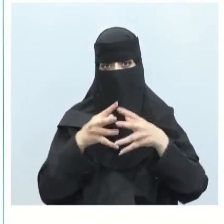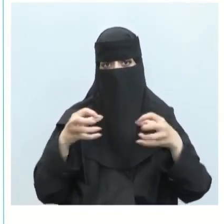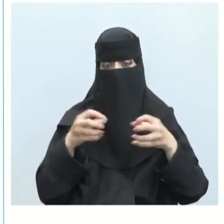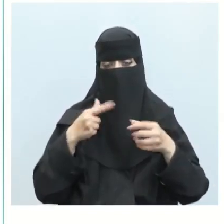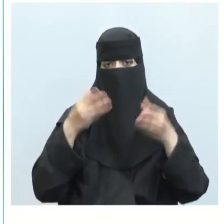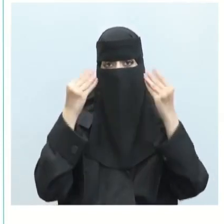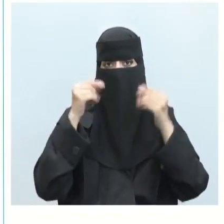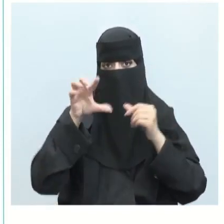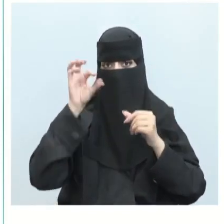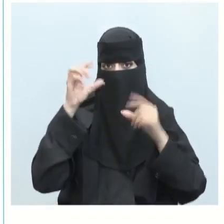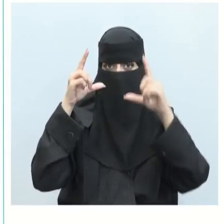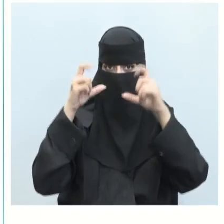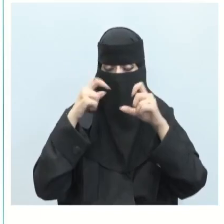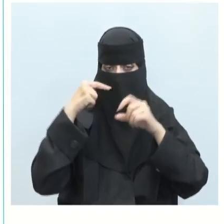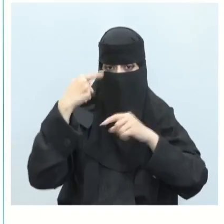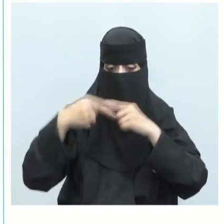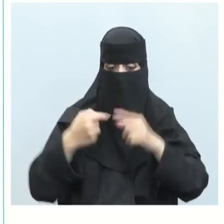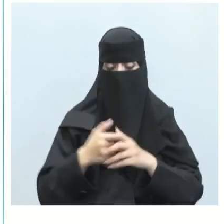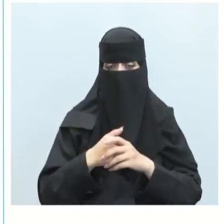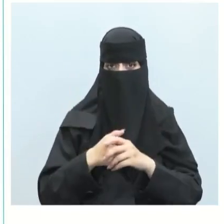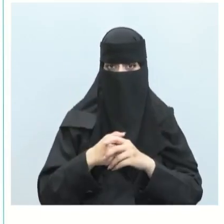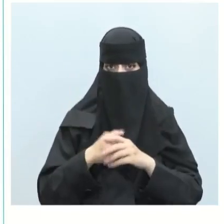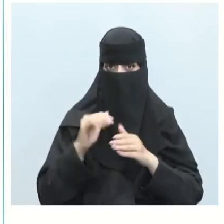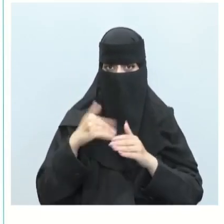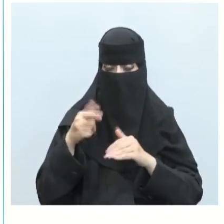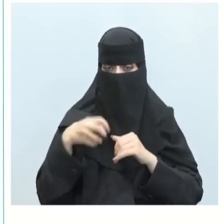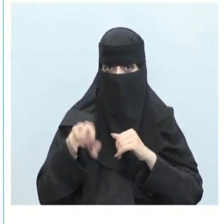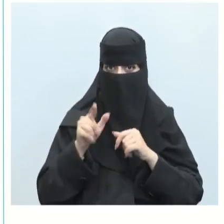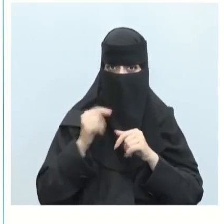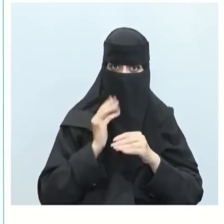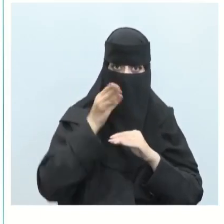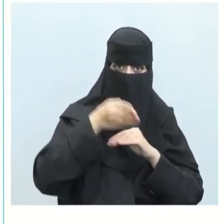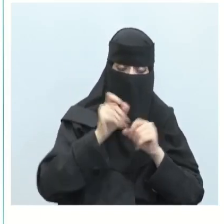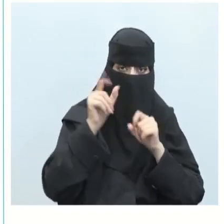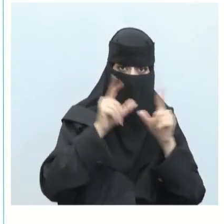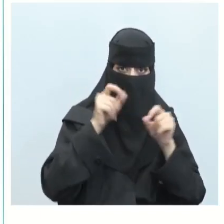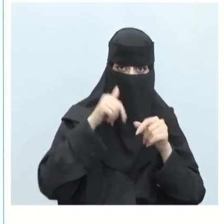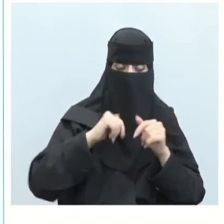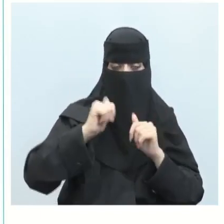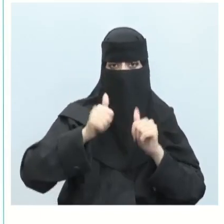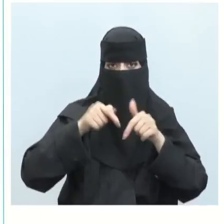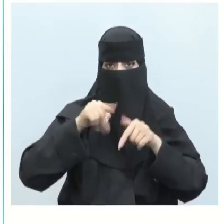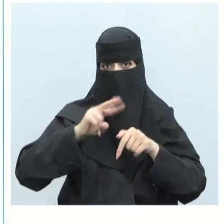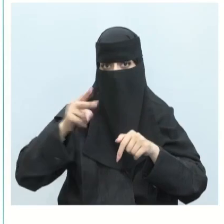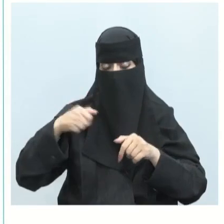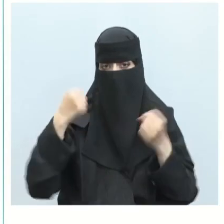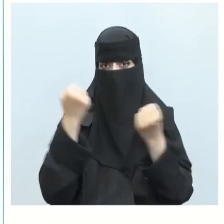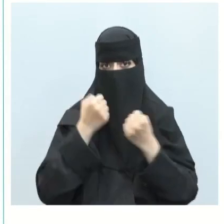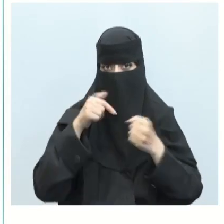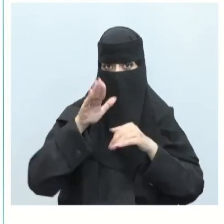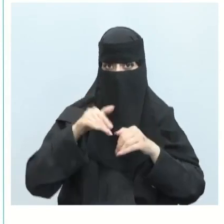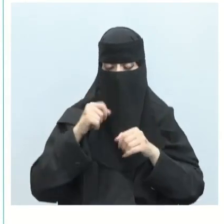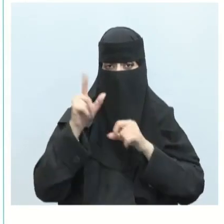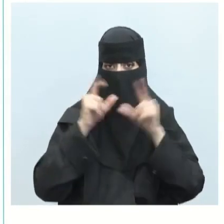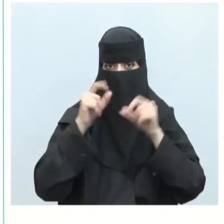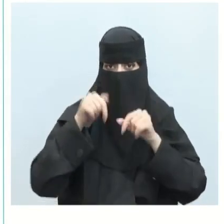هذه البيانات او التقاط حركه البيانات بعد هذه الفقره سنقوم بالدخول على الانترنت والقيام بعده انشطه عبر